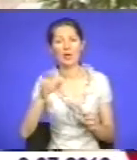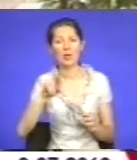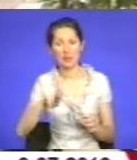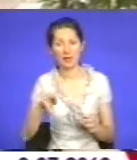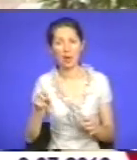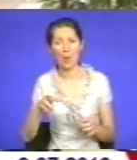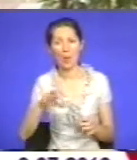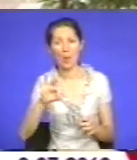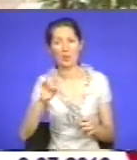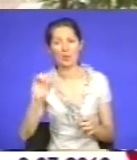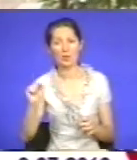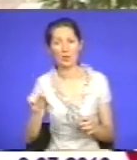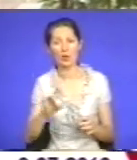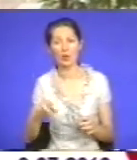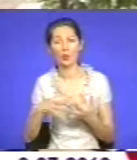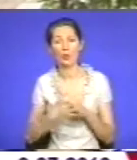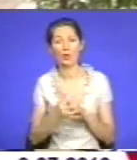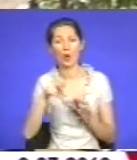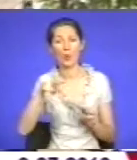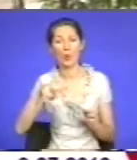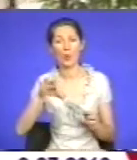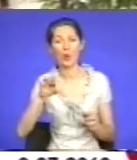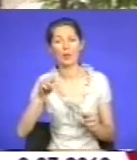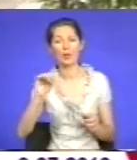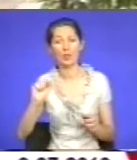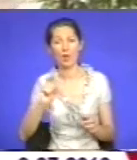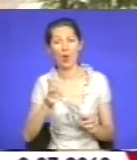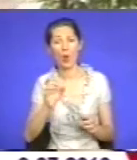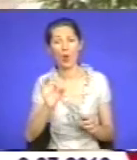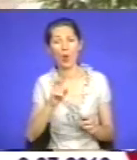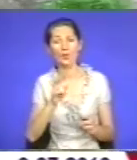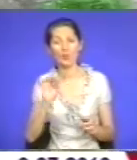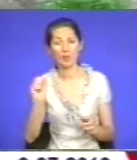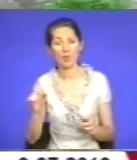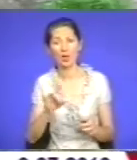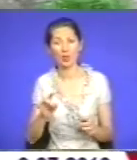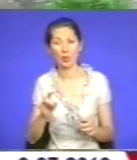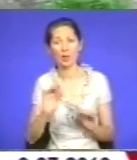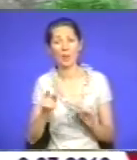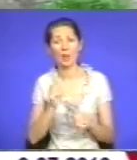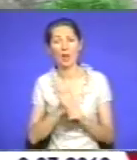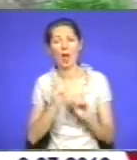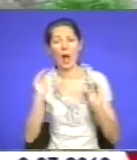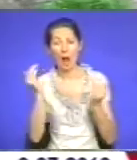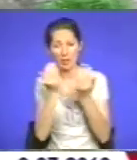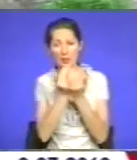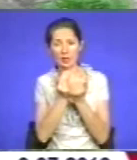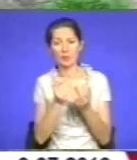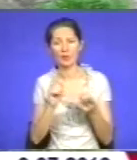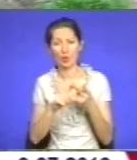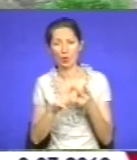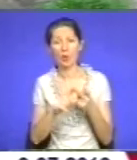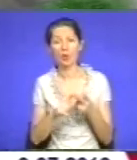село Плотича Козівського району. На даних територіях накладено карантинний режим. Ще один шкідник – картопляна міль.